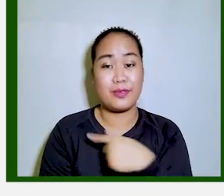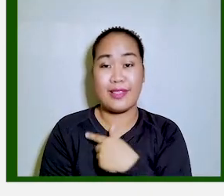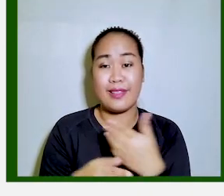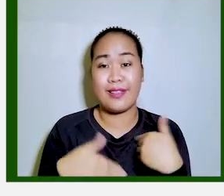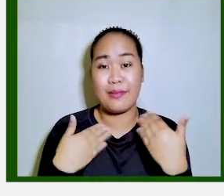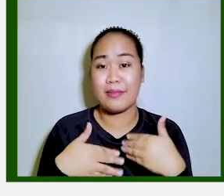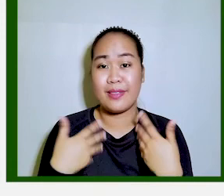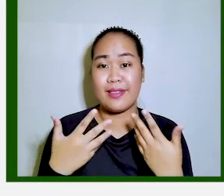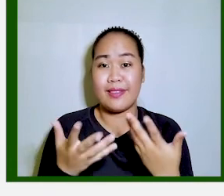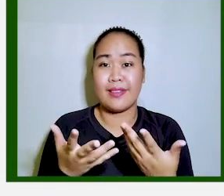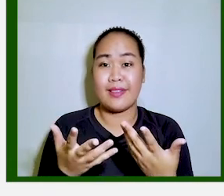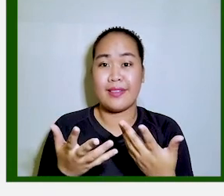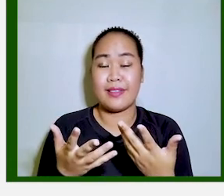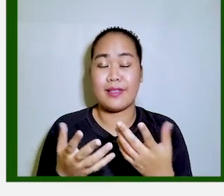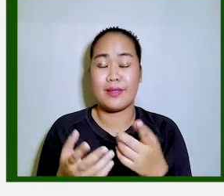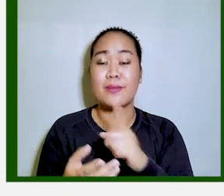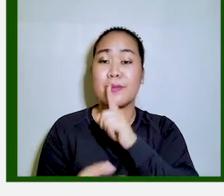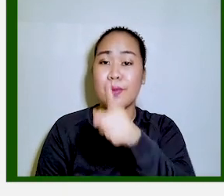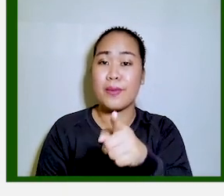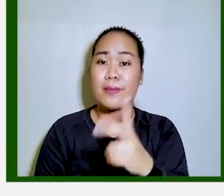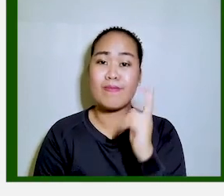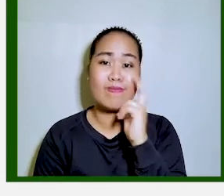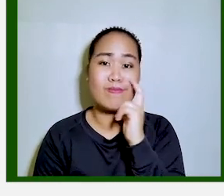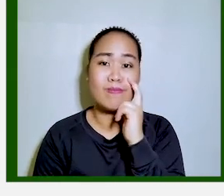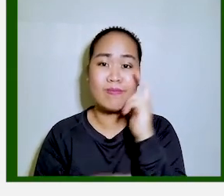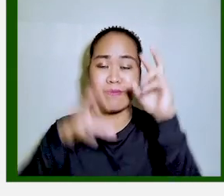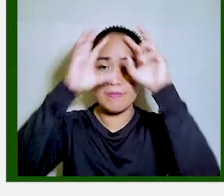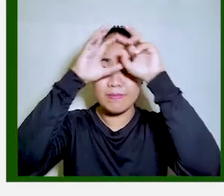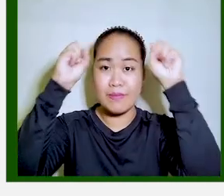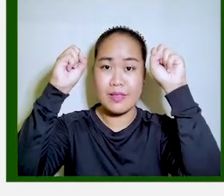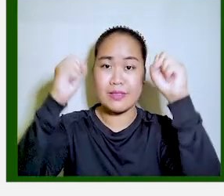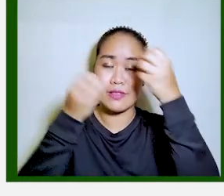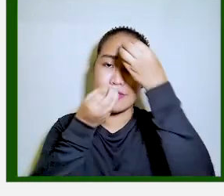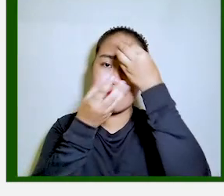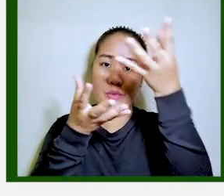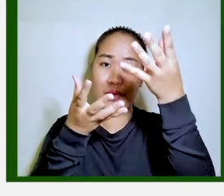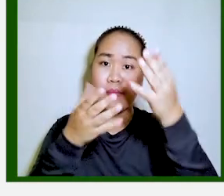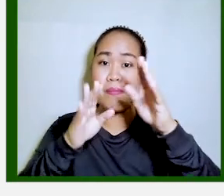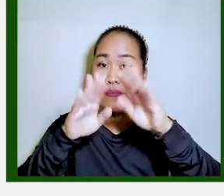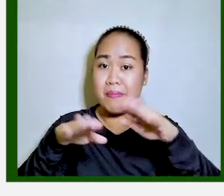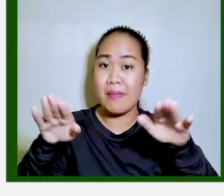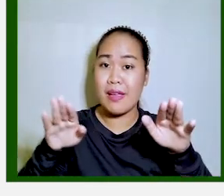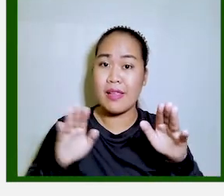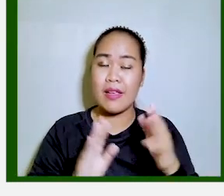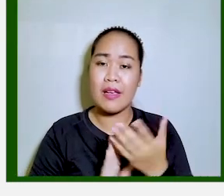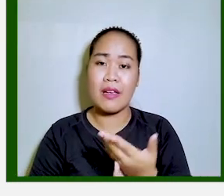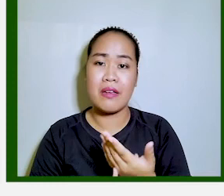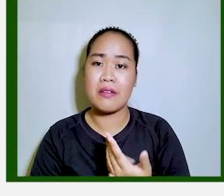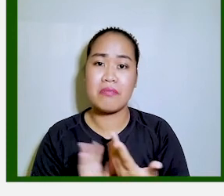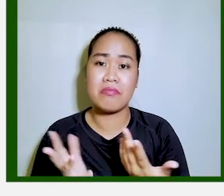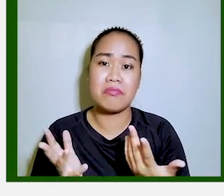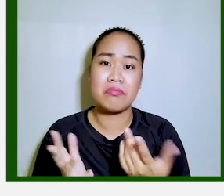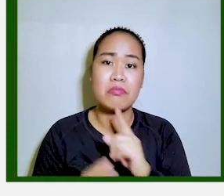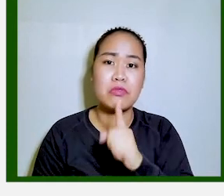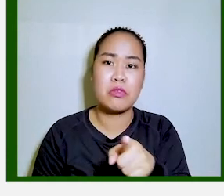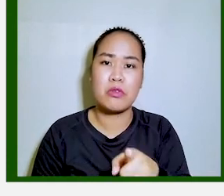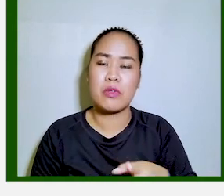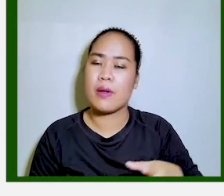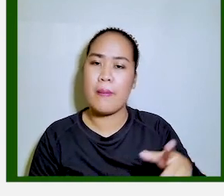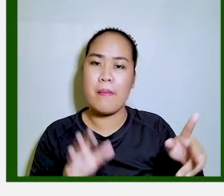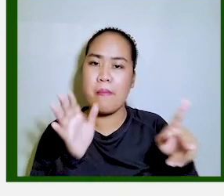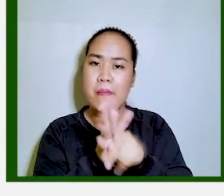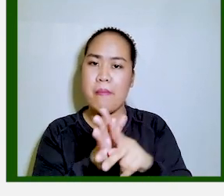din kami no, na si Presidente, sinabi nga na yung mga bata, yung mga minors, talagang huwag muna